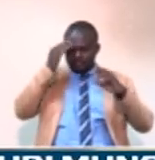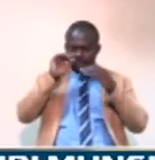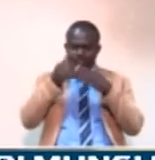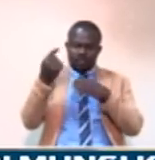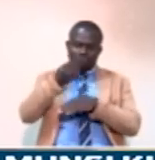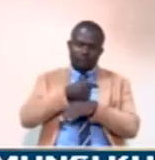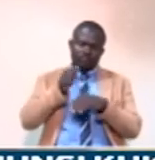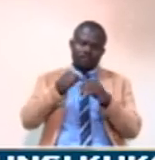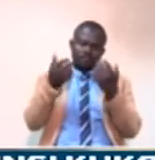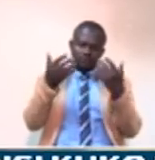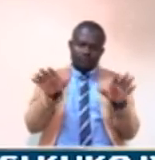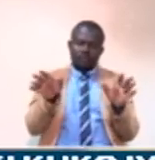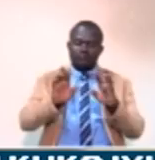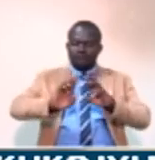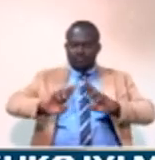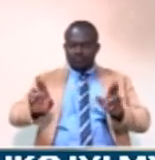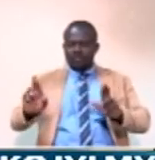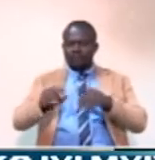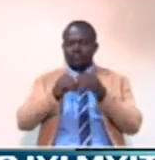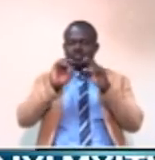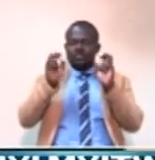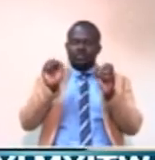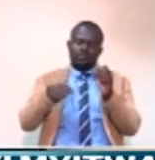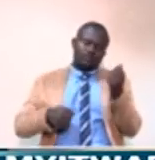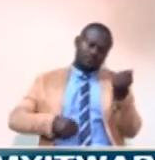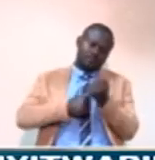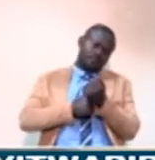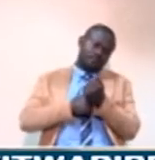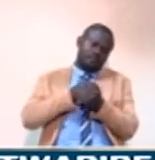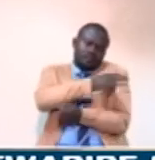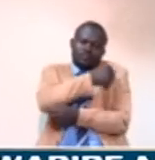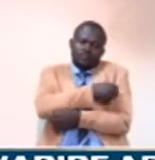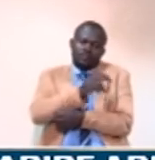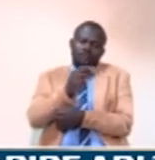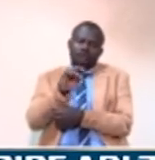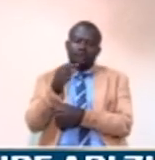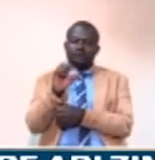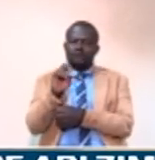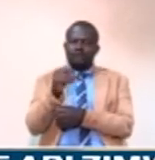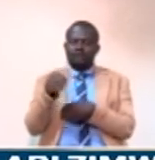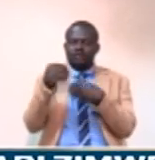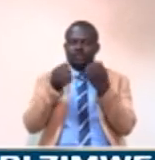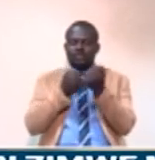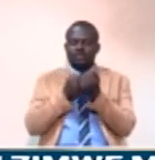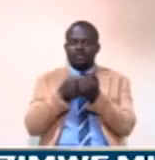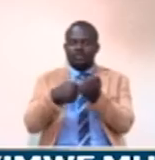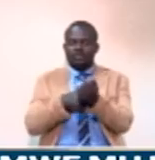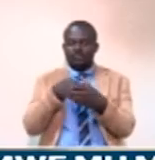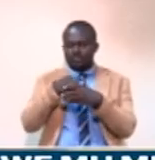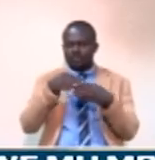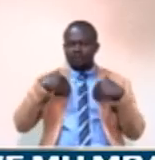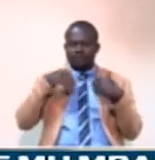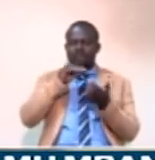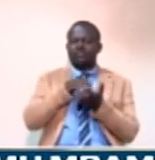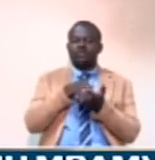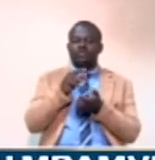tube twarangije kwitegura yuko twakunganira ibitaro bya Nyarugenge dutanga ubutabazi n'ubuvuzi mu